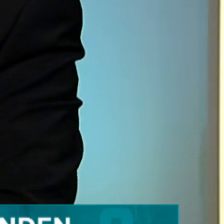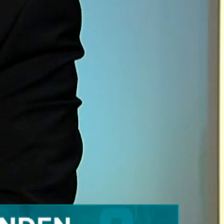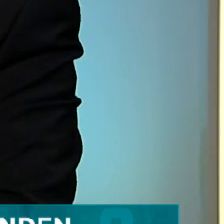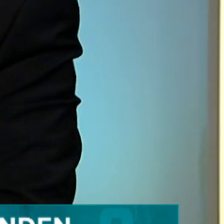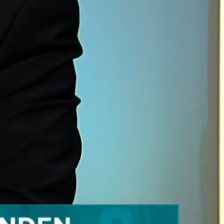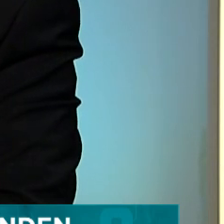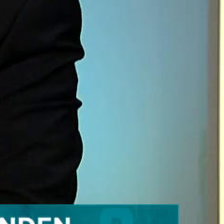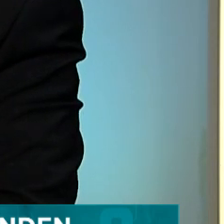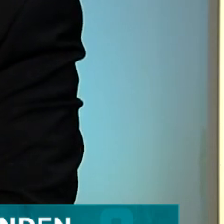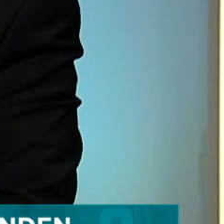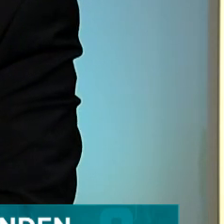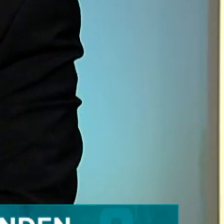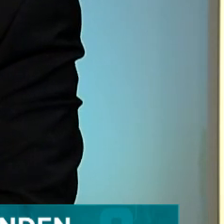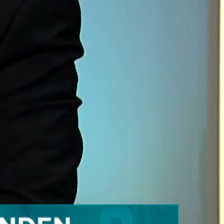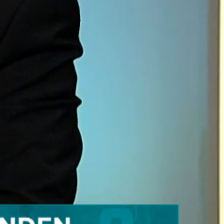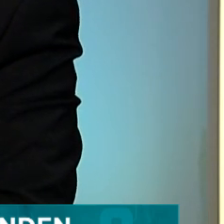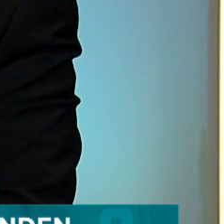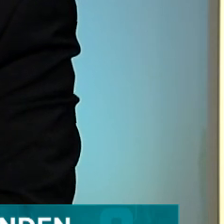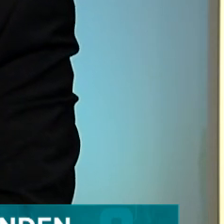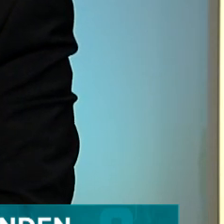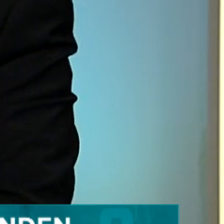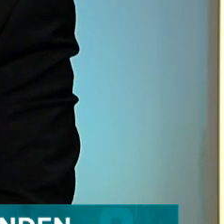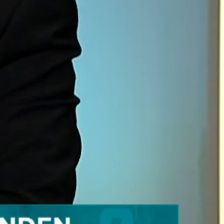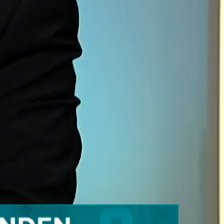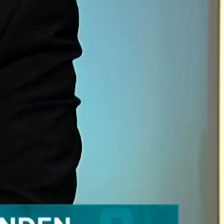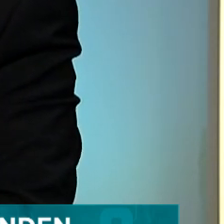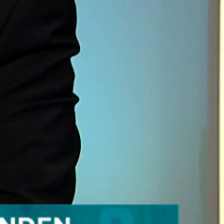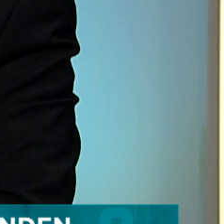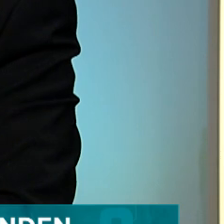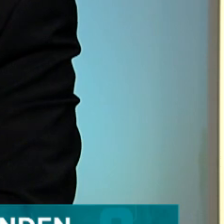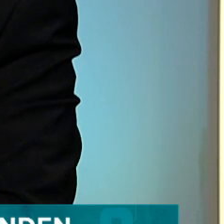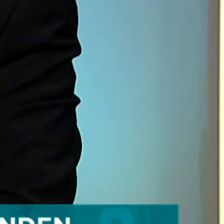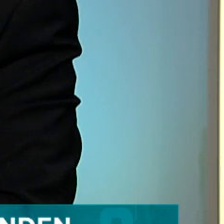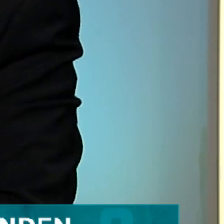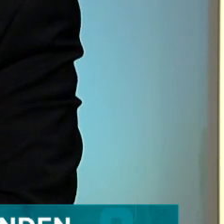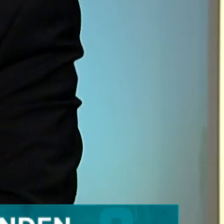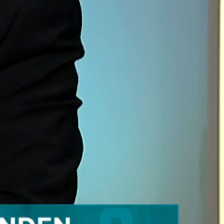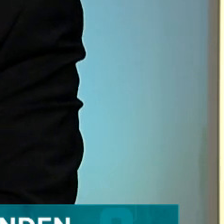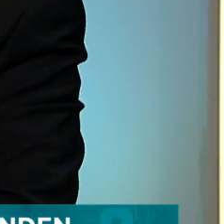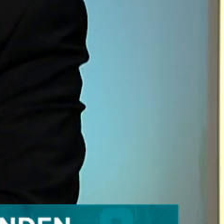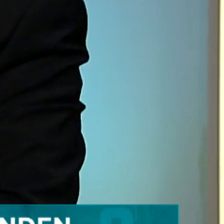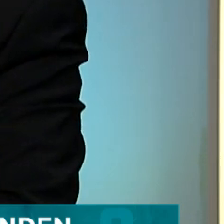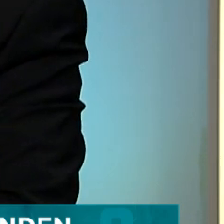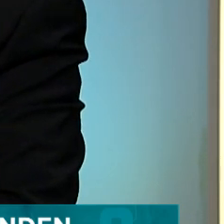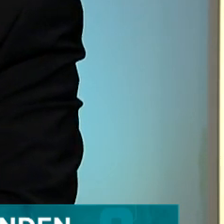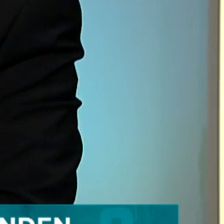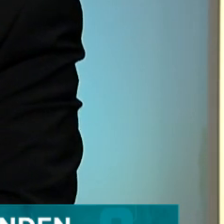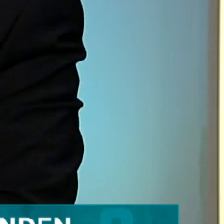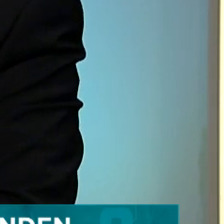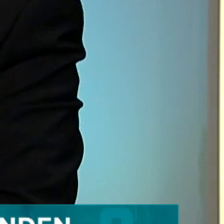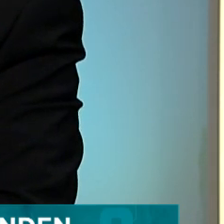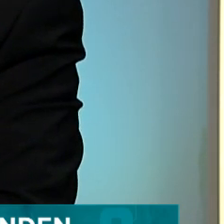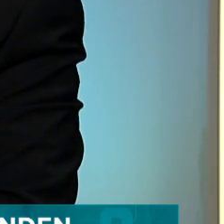bu orucunu tutmalıdır tutarsa Sadece kaza eder tutamazsan sonra